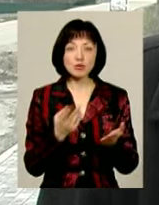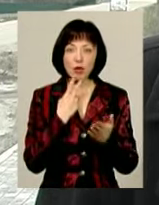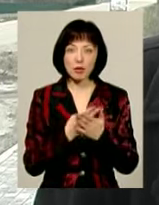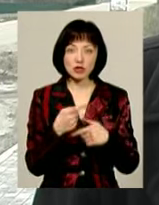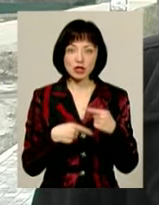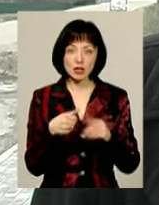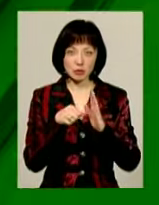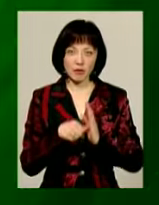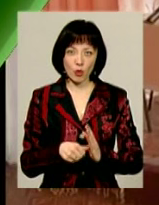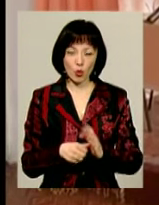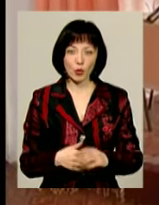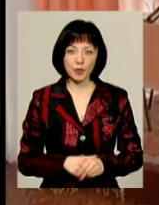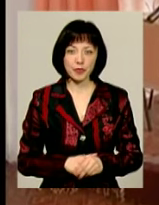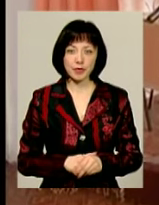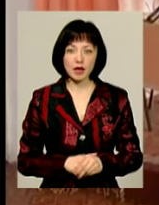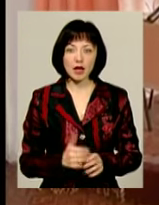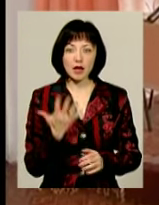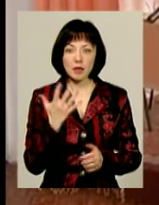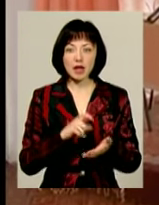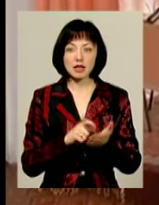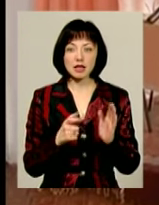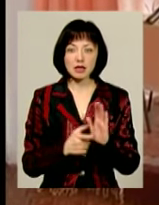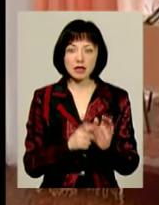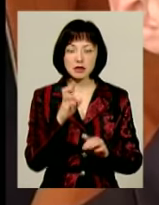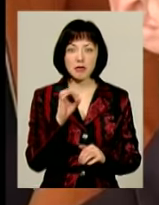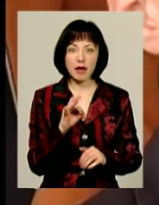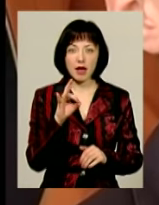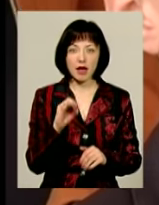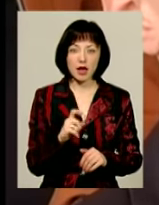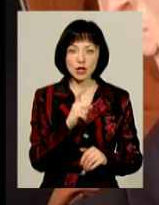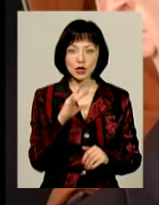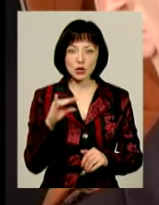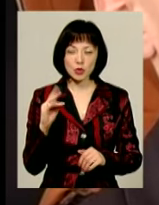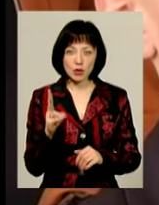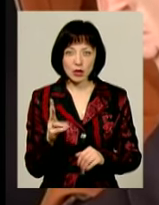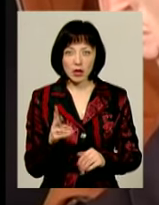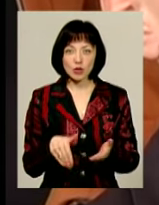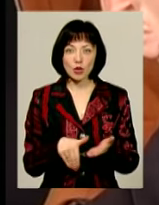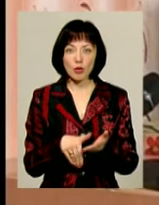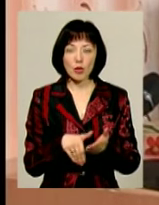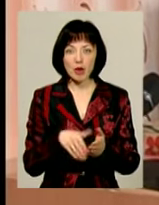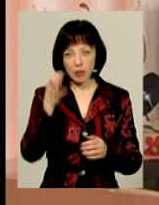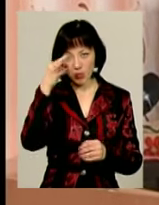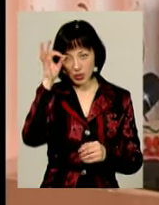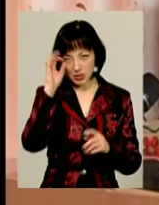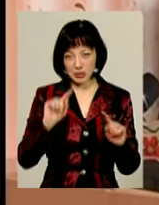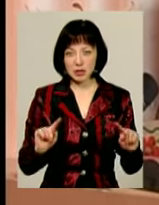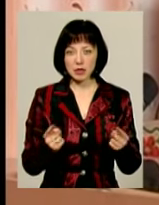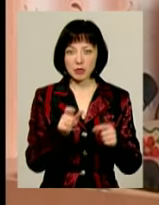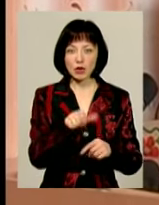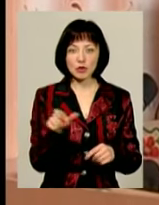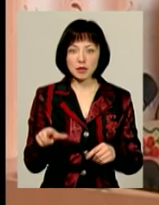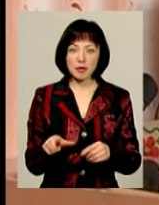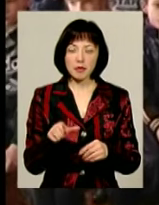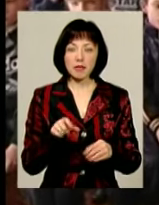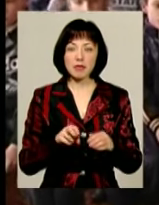через півроку. П'ятикласник Богдан Березюк з Осламово-Вінковецького району допоміг поліцейським затримати осіб, які